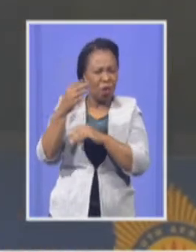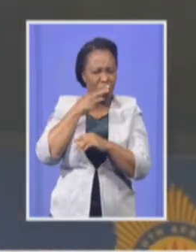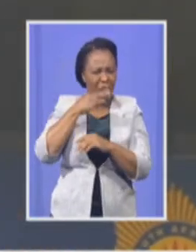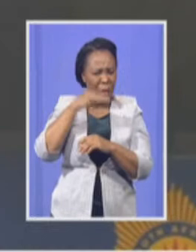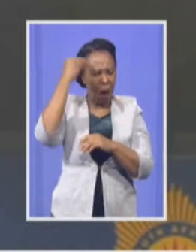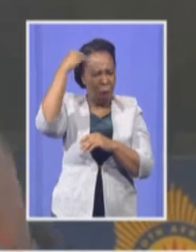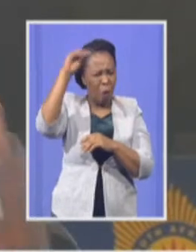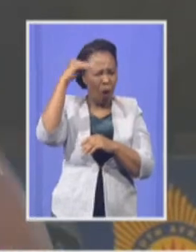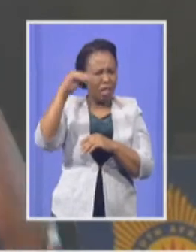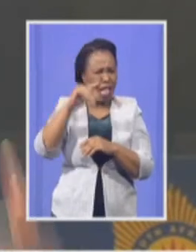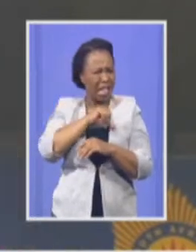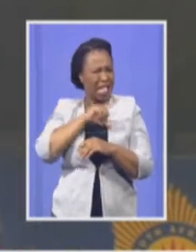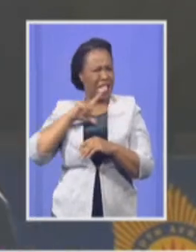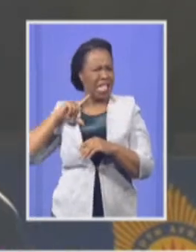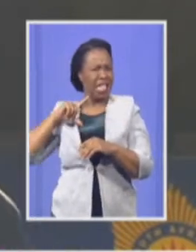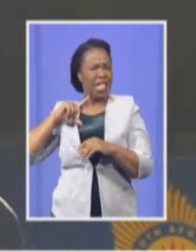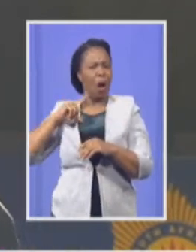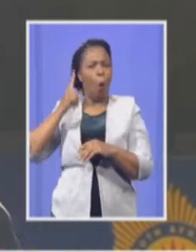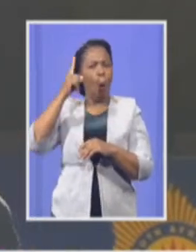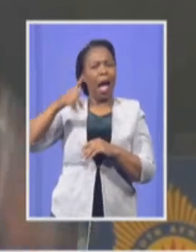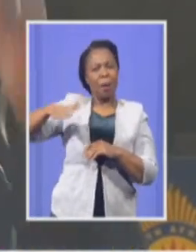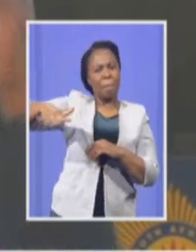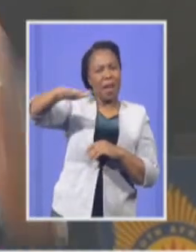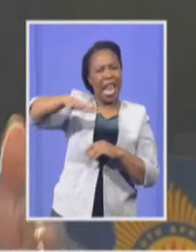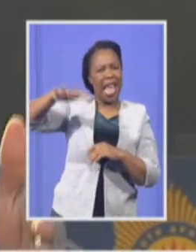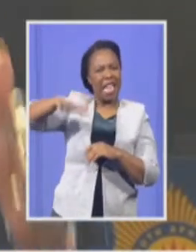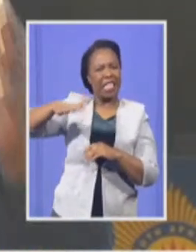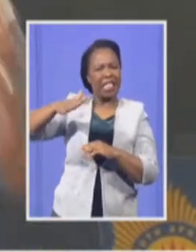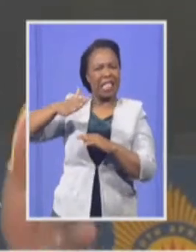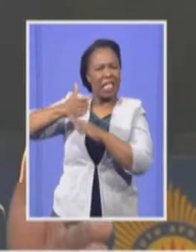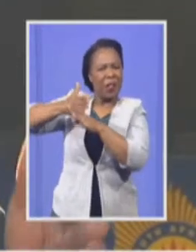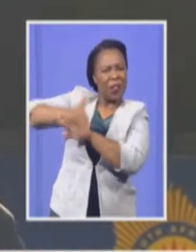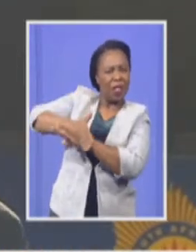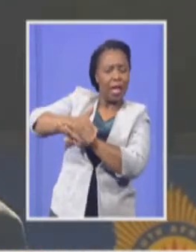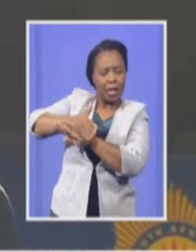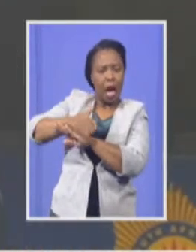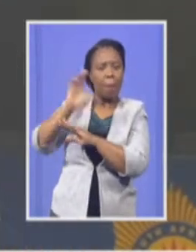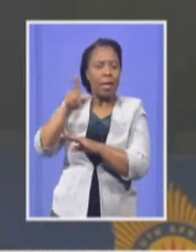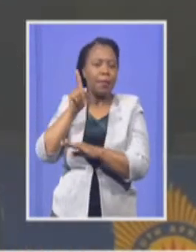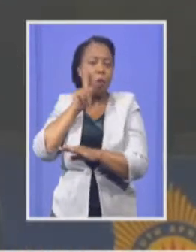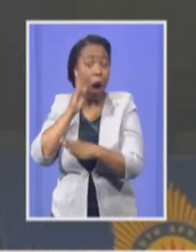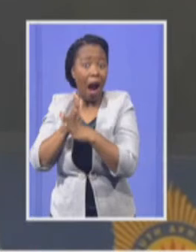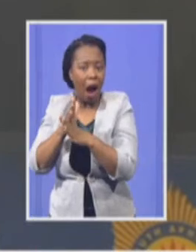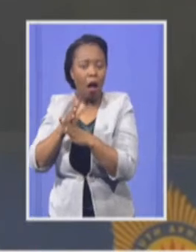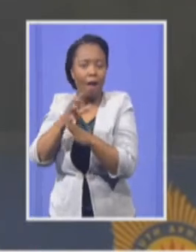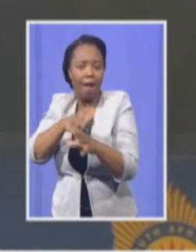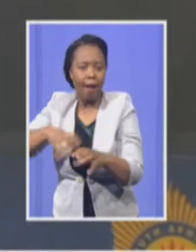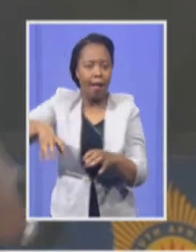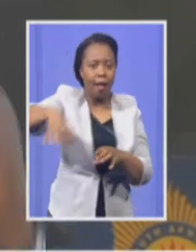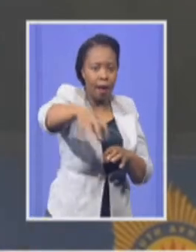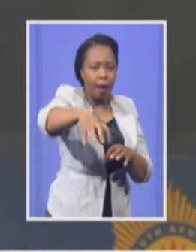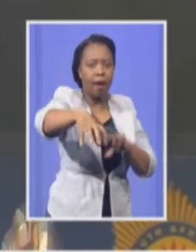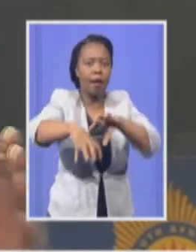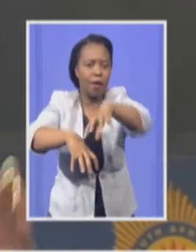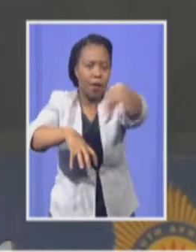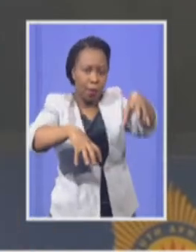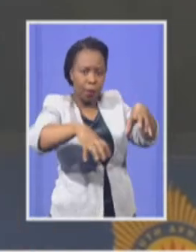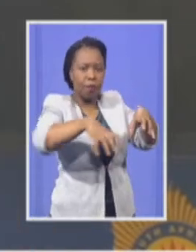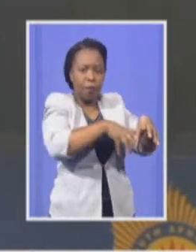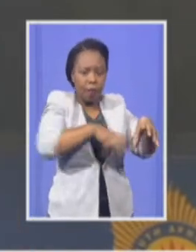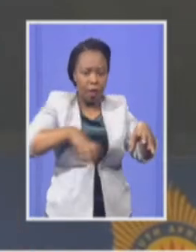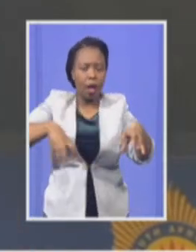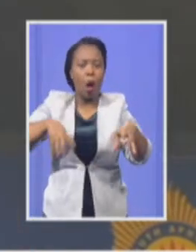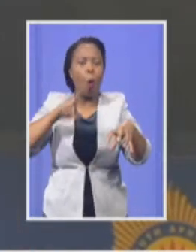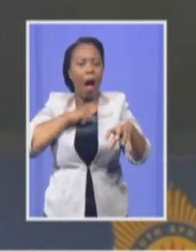ukuhlala isikhathi eside endaweni eyodwa kufanele athi qinti adlule angazajwayele angazajole